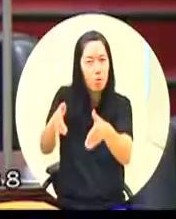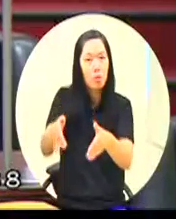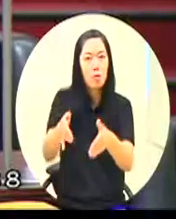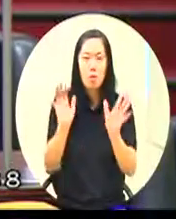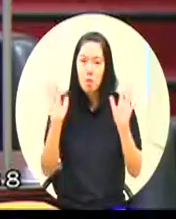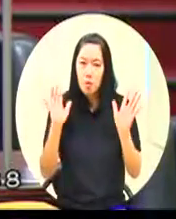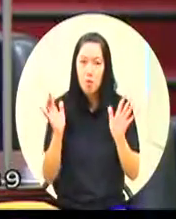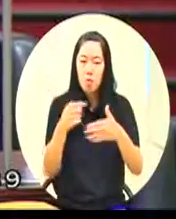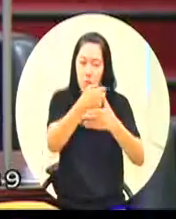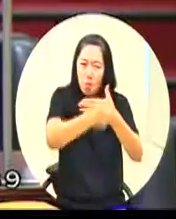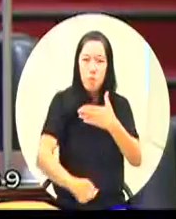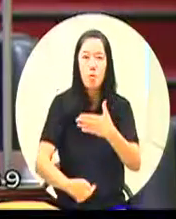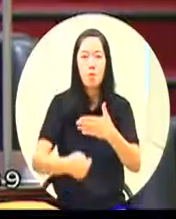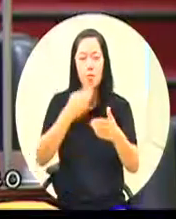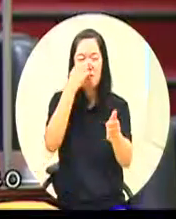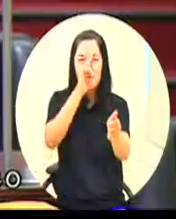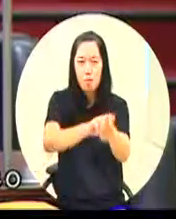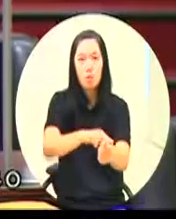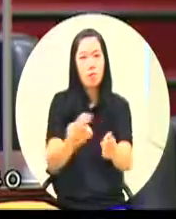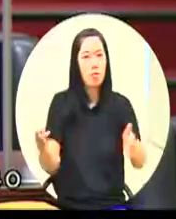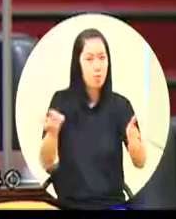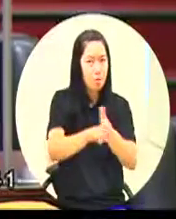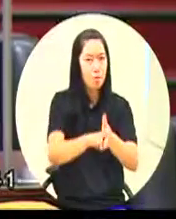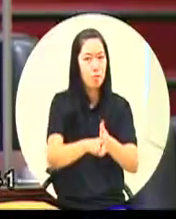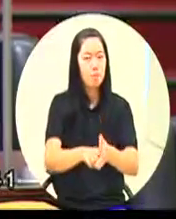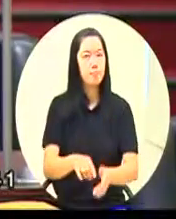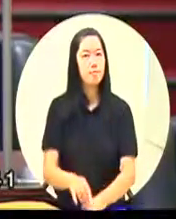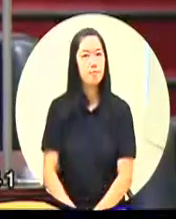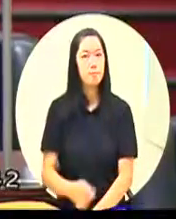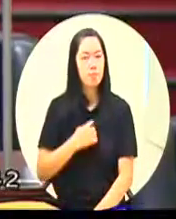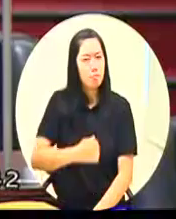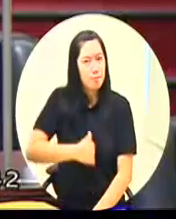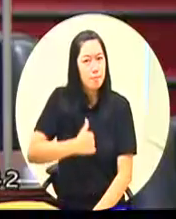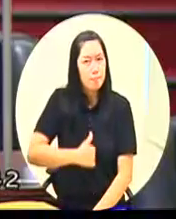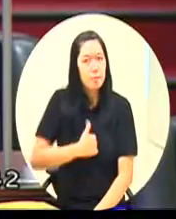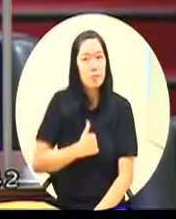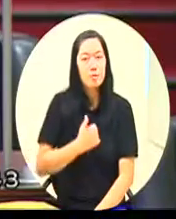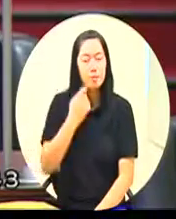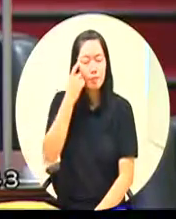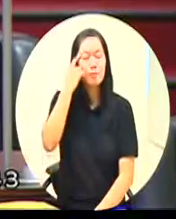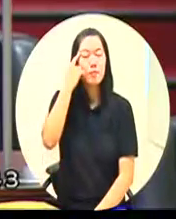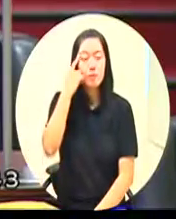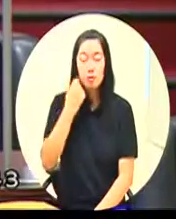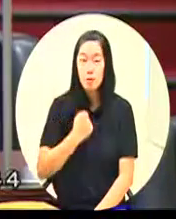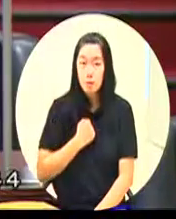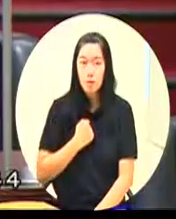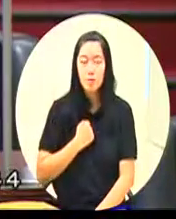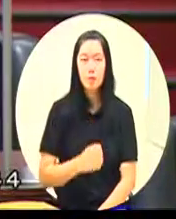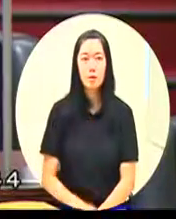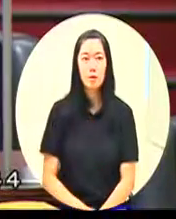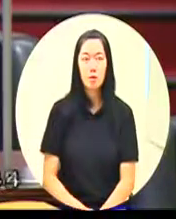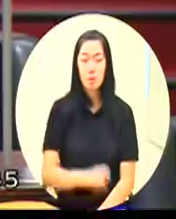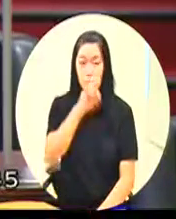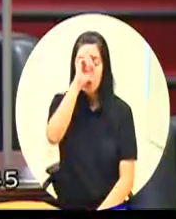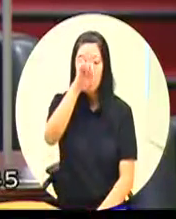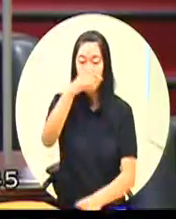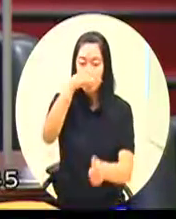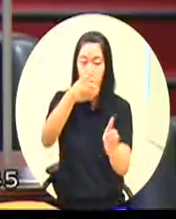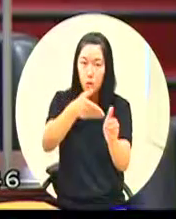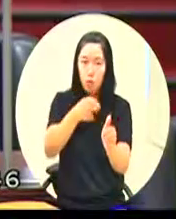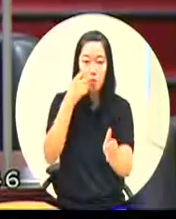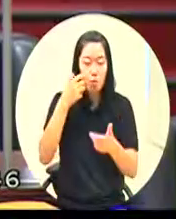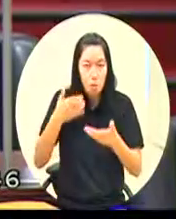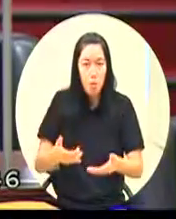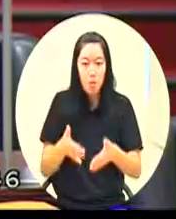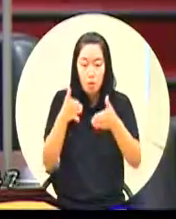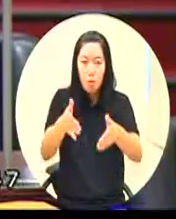子的。我非常非常深切的这样一个感受。好，我想我希望我们教育局去重视在